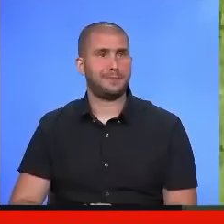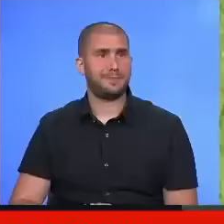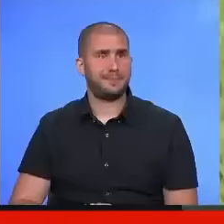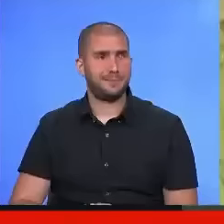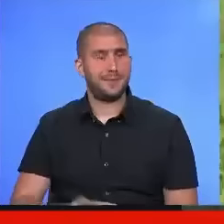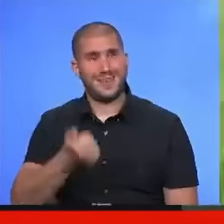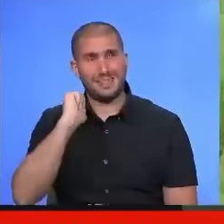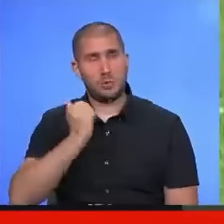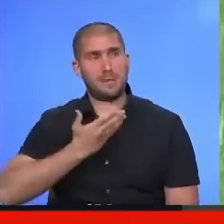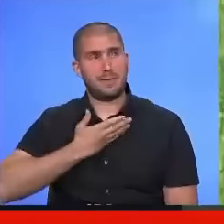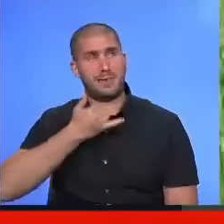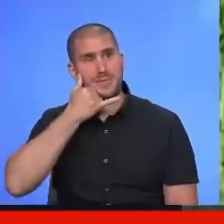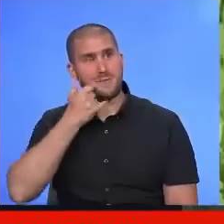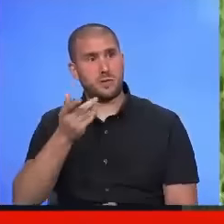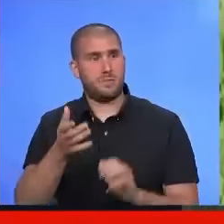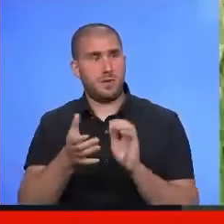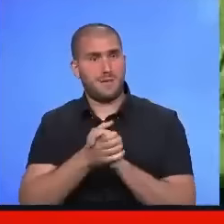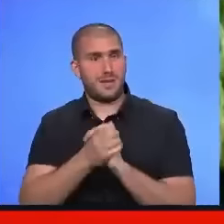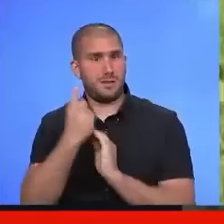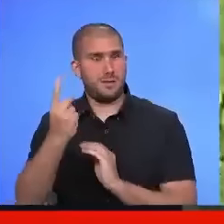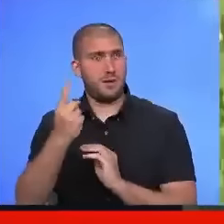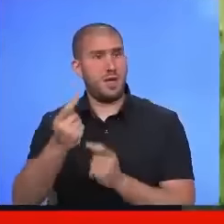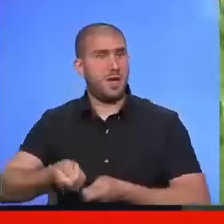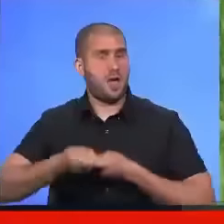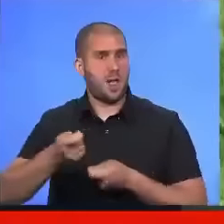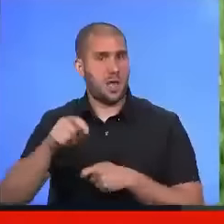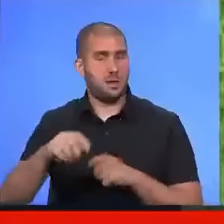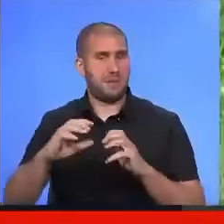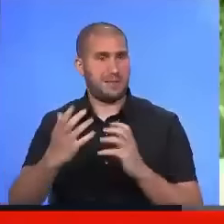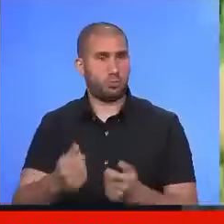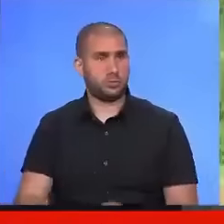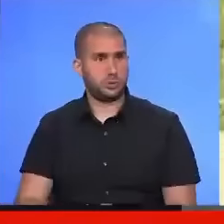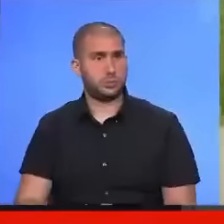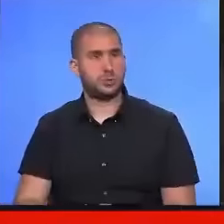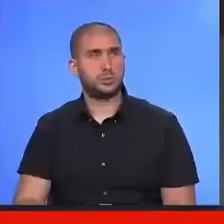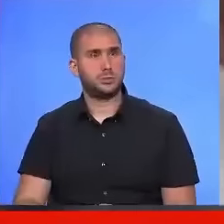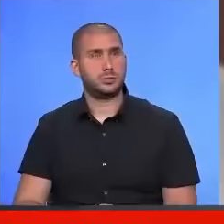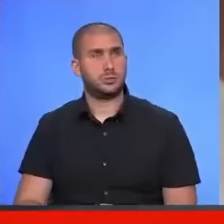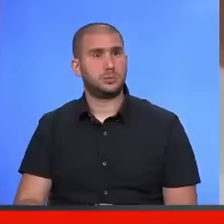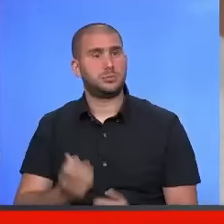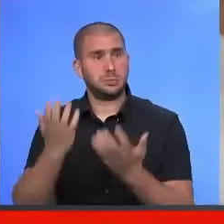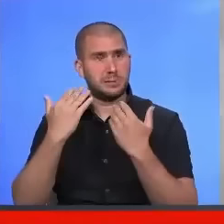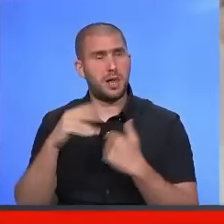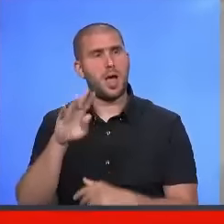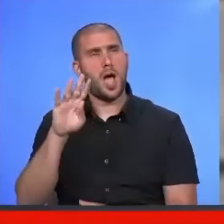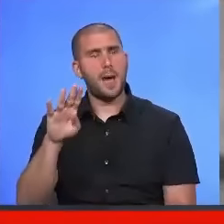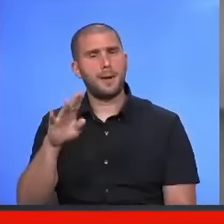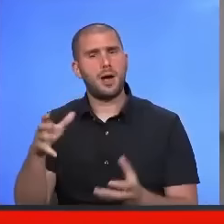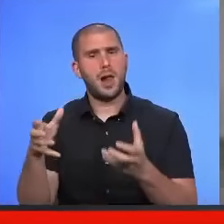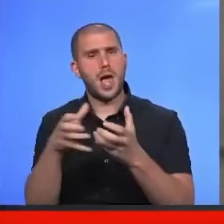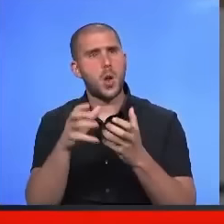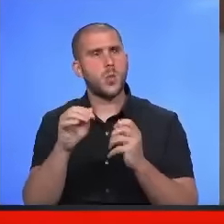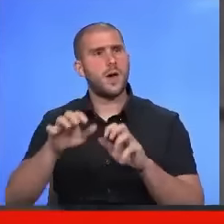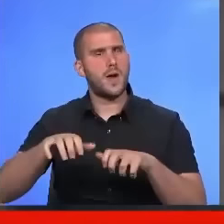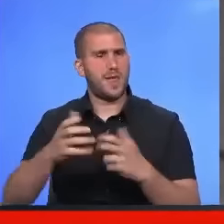אתמול קיבלתי טלפון מחבר שהוא חתלה פה בקיבוץ ספרלי על ארבע להקות